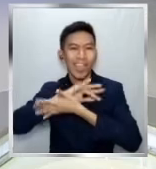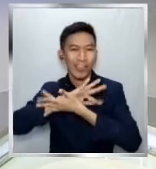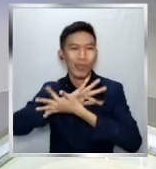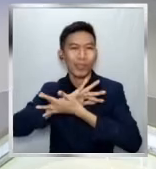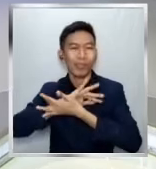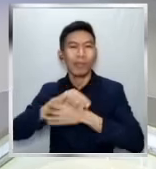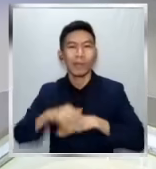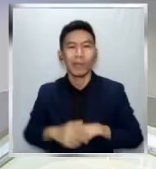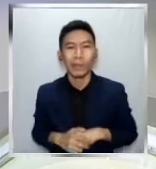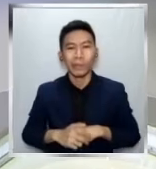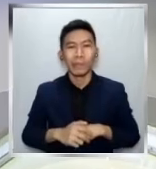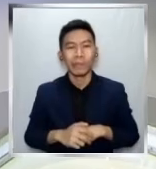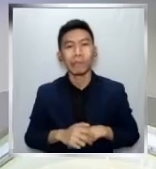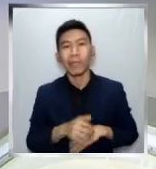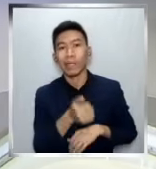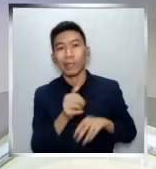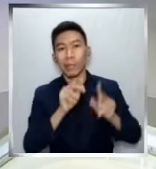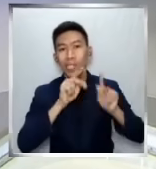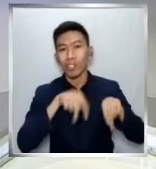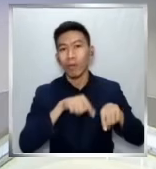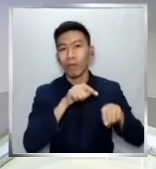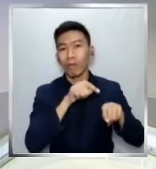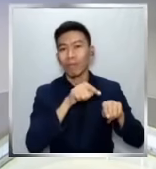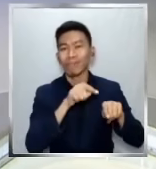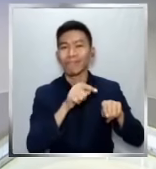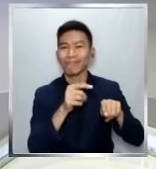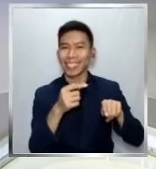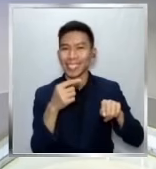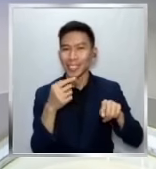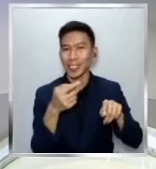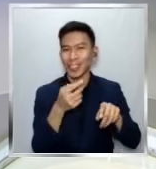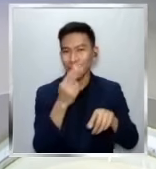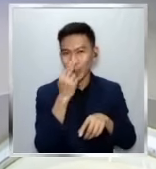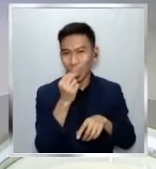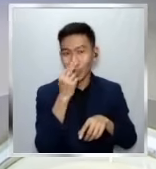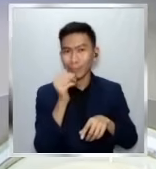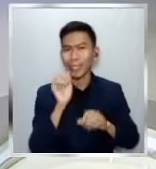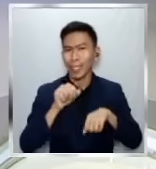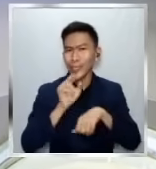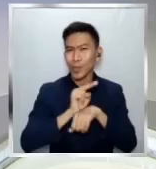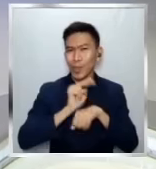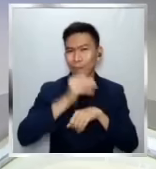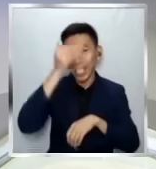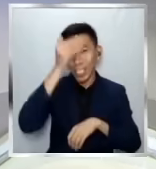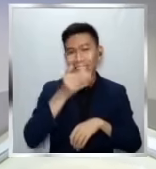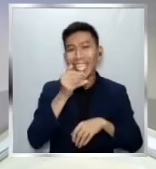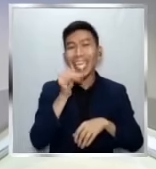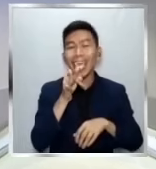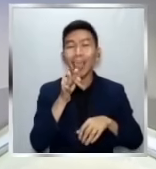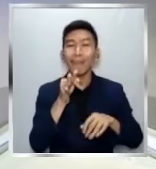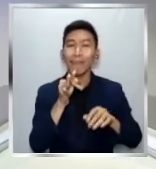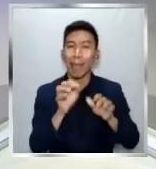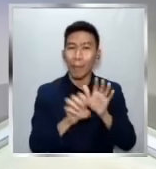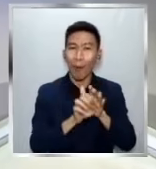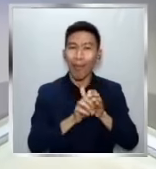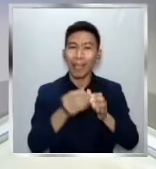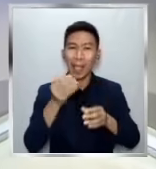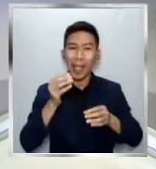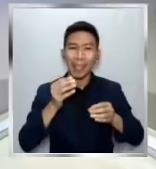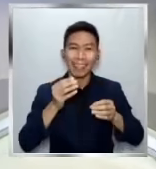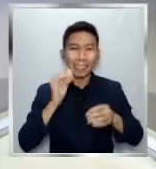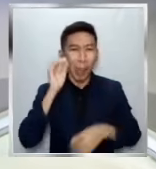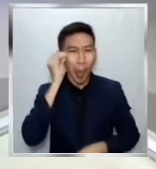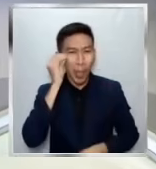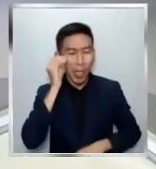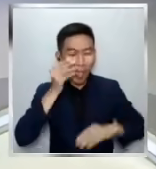commenter. Magagamit naman daw pa rin ang face shield kapag maghihiwa ng sibuyas. Kapuso,